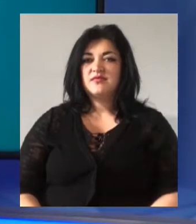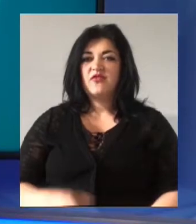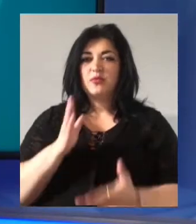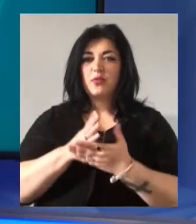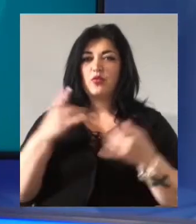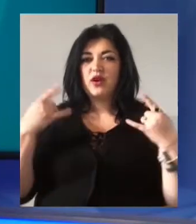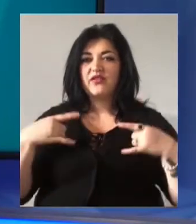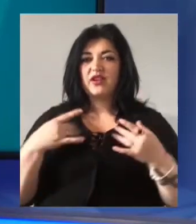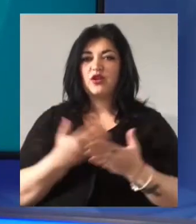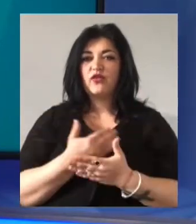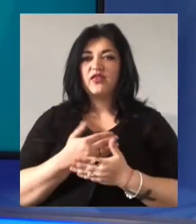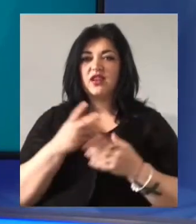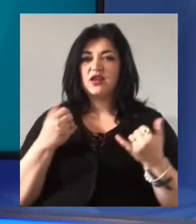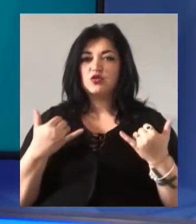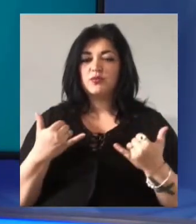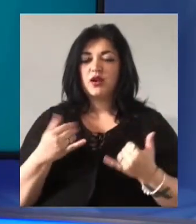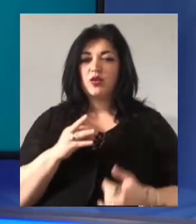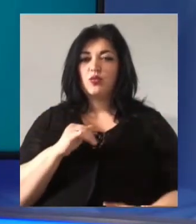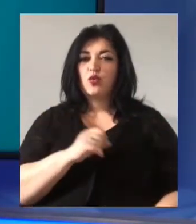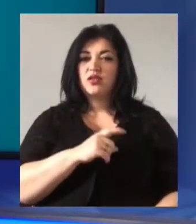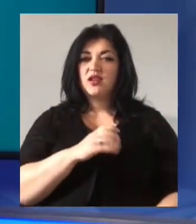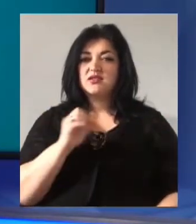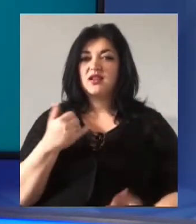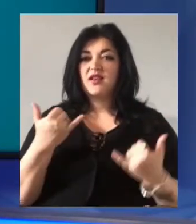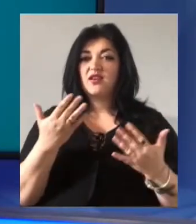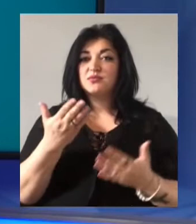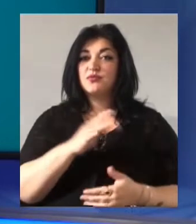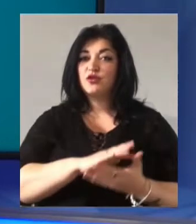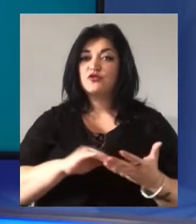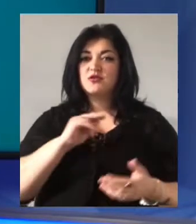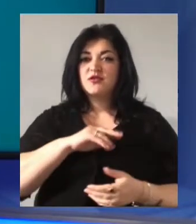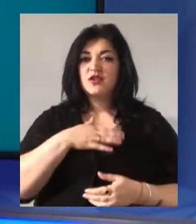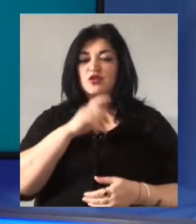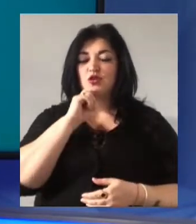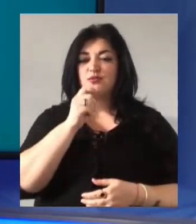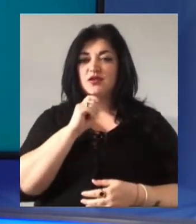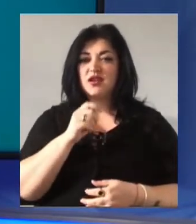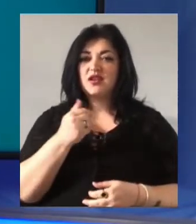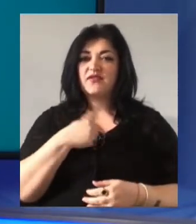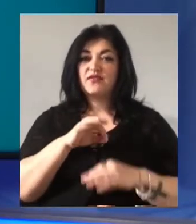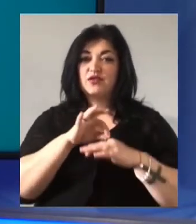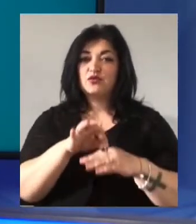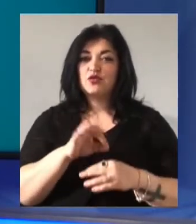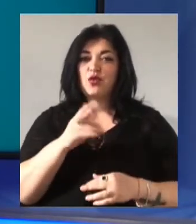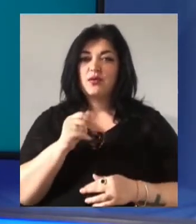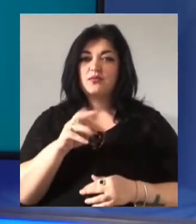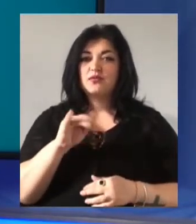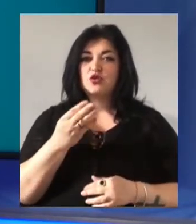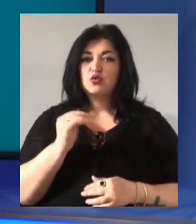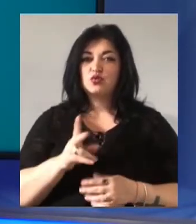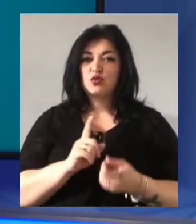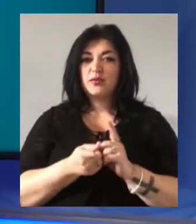В прямому ефірі новини на Суспільному Одеса. Для вас продовжують працювати наші кореспонденти та ведуча Ольга